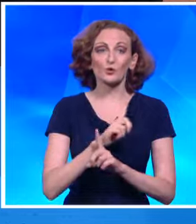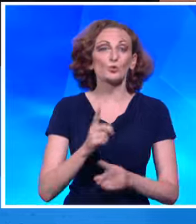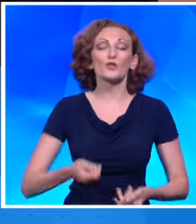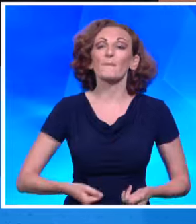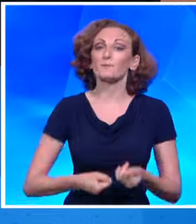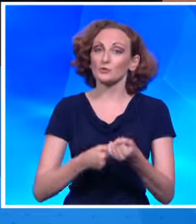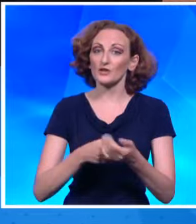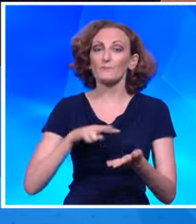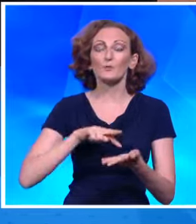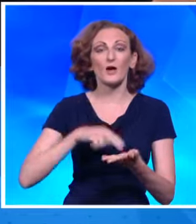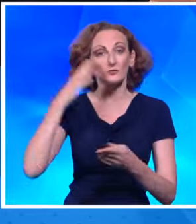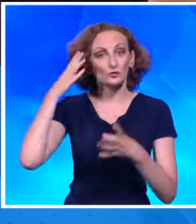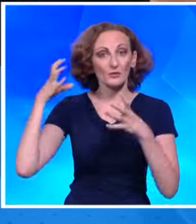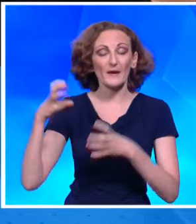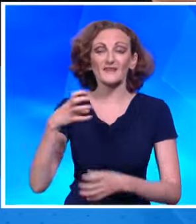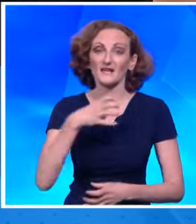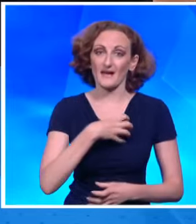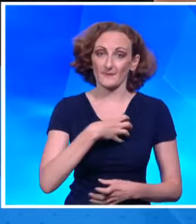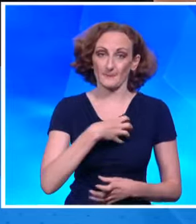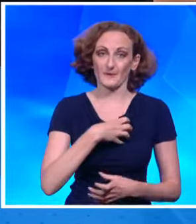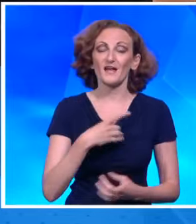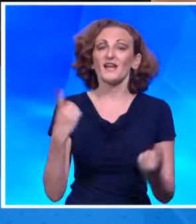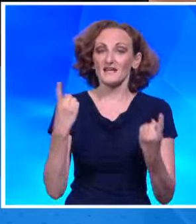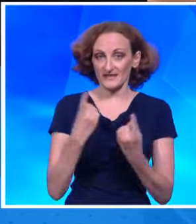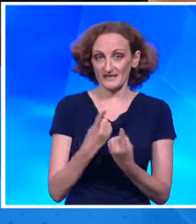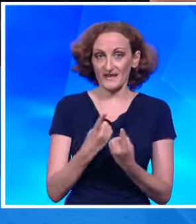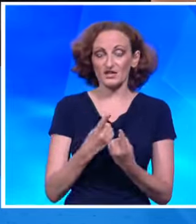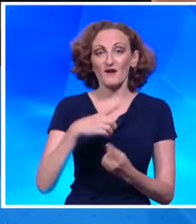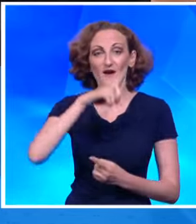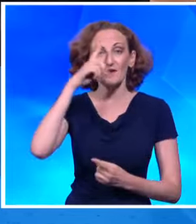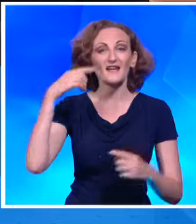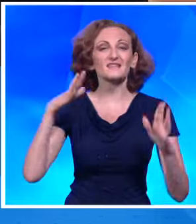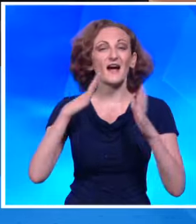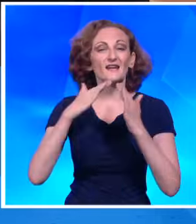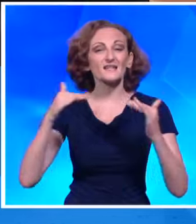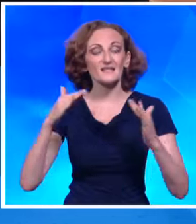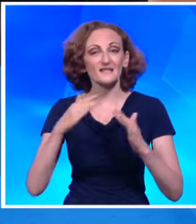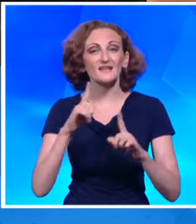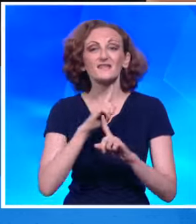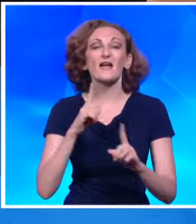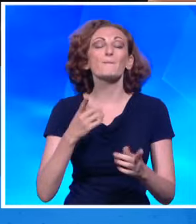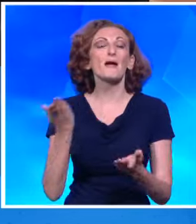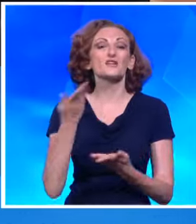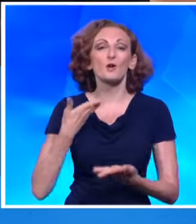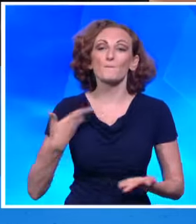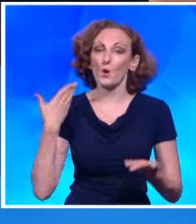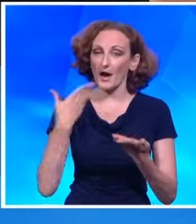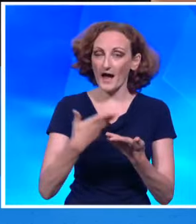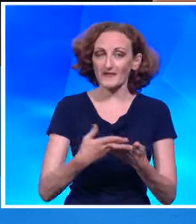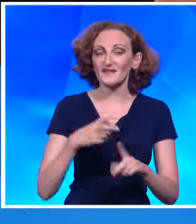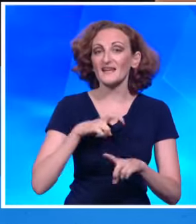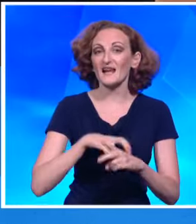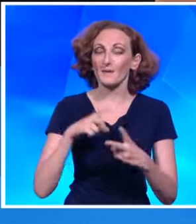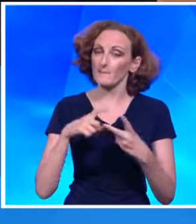подкрепиха проекто кабинета на ГЕРБ СДС. На срещата в лятната резиденция не беше поканен съпредседателят на ДПС